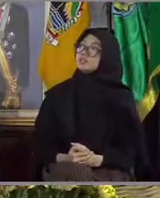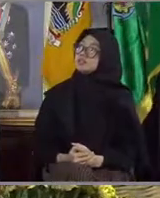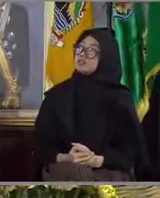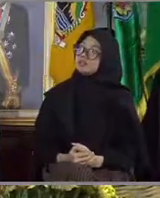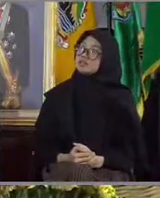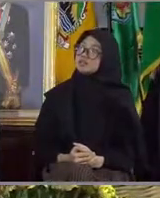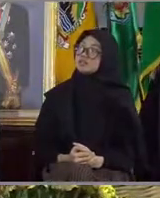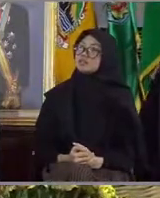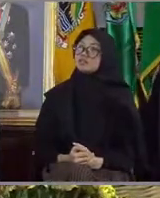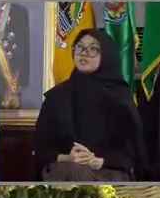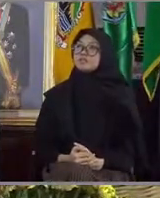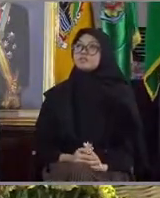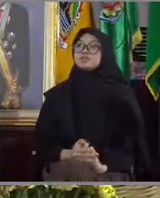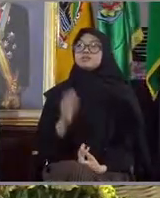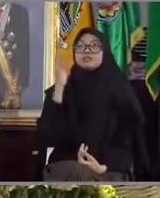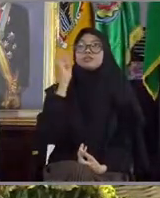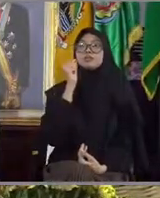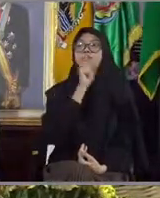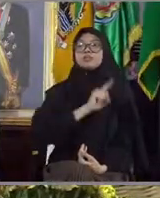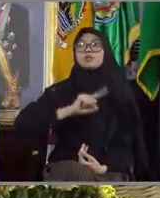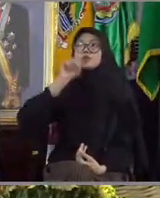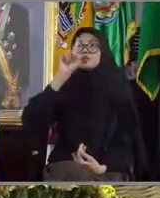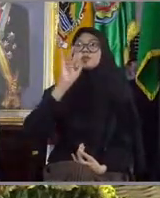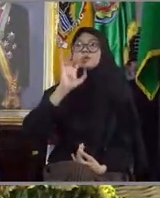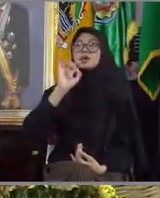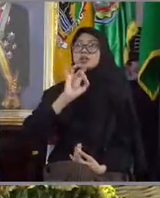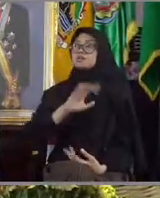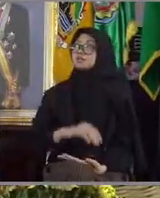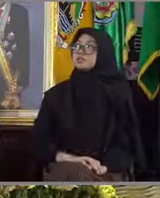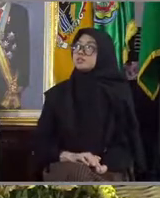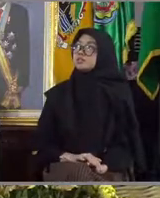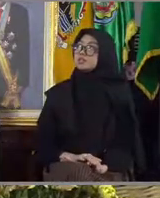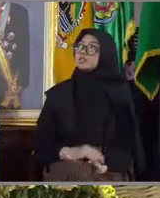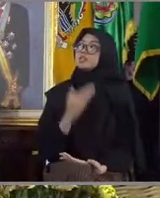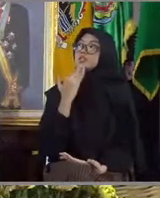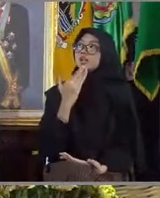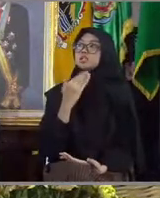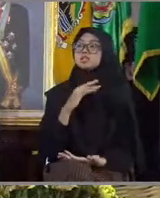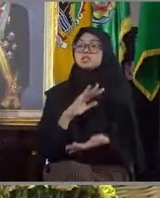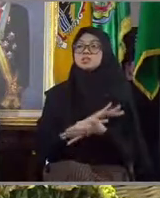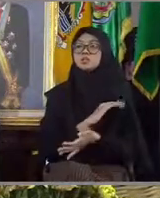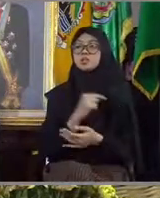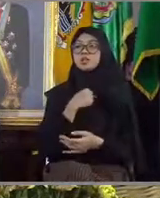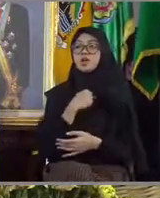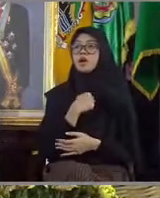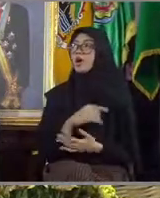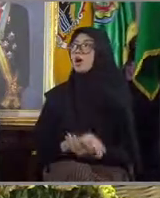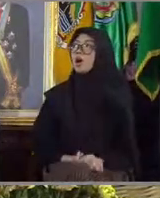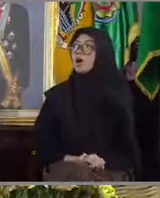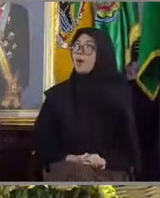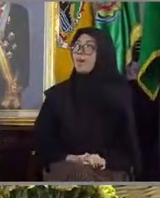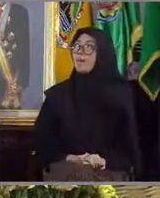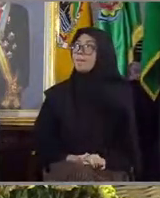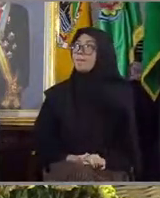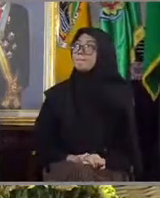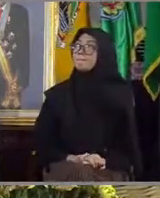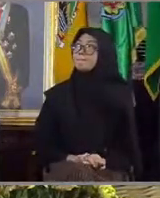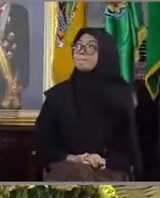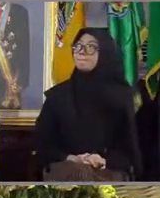Ya. Assalamualaikum, terima kasih atas waktu yang diberikan kepada saya. Mohon maaf Bapak, kami